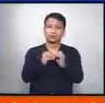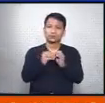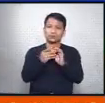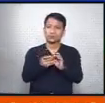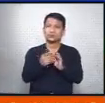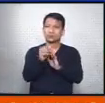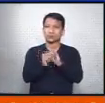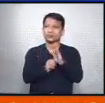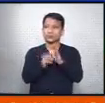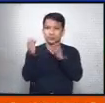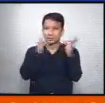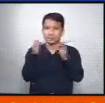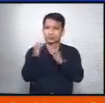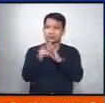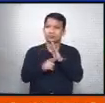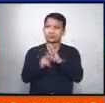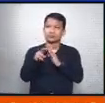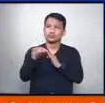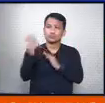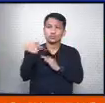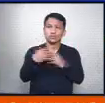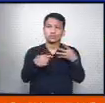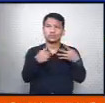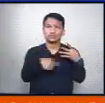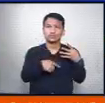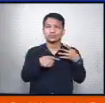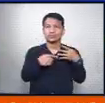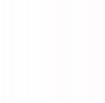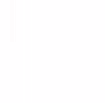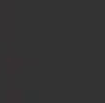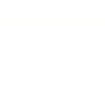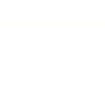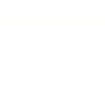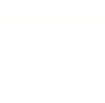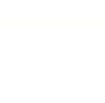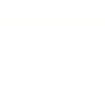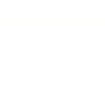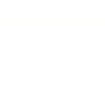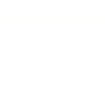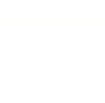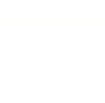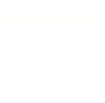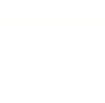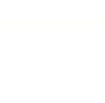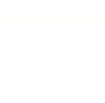Dangerous Drugs Act of 2002 ang 4 na suspect.